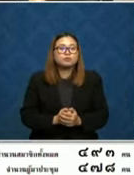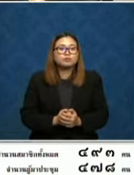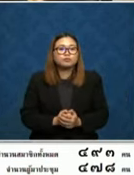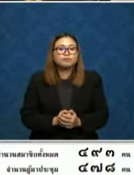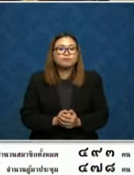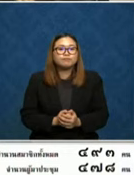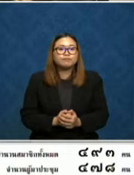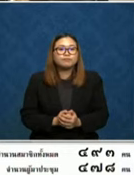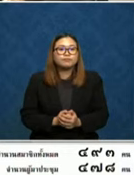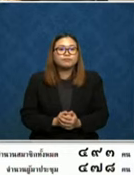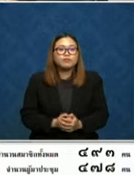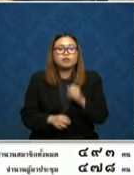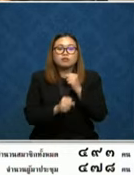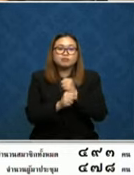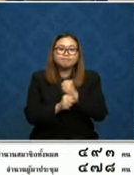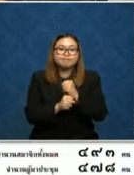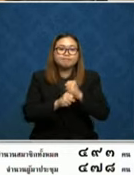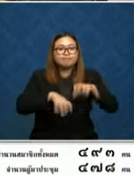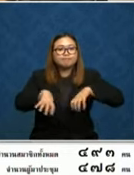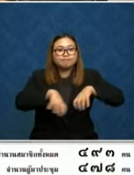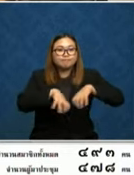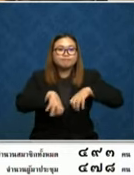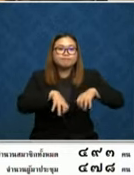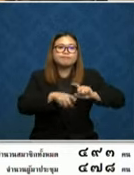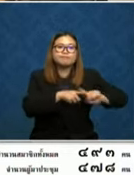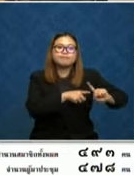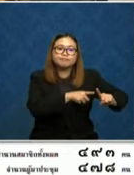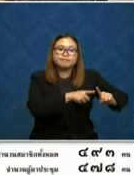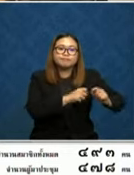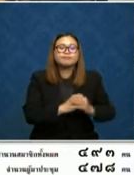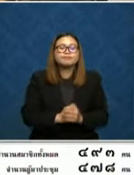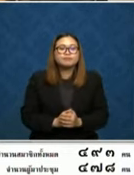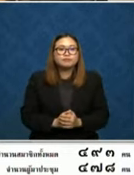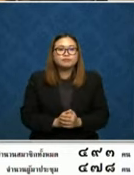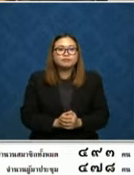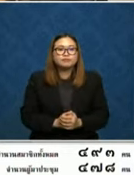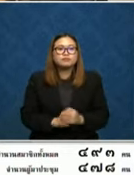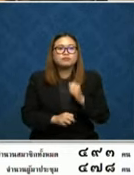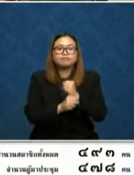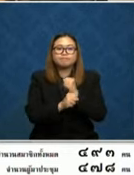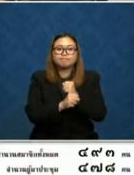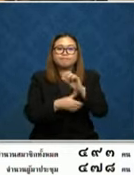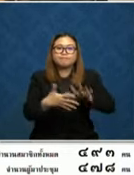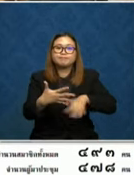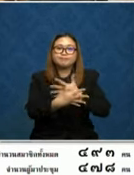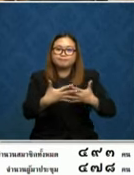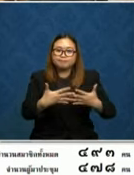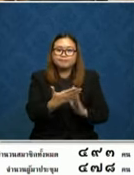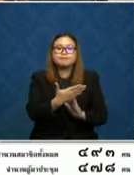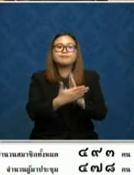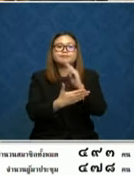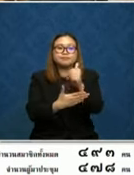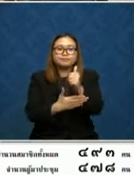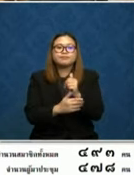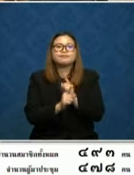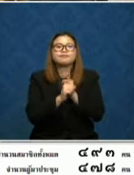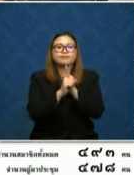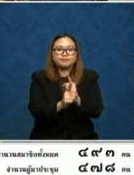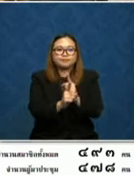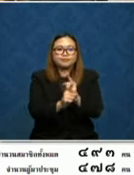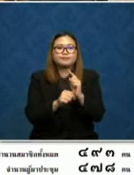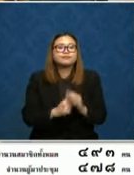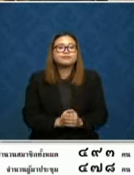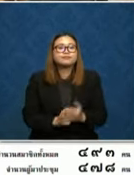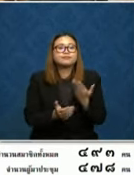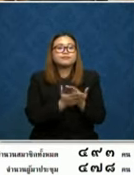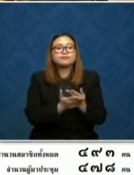ขอบเขตของงานที่เกินความจำเป็นเพื่อให้สามารถดำเนินการได้ตามแผนที่วางไว้ในงบประมาณที่